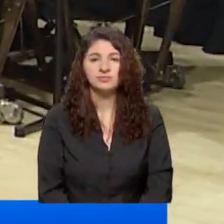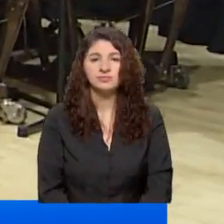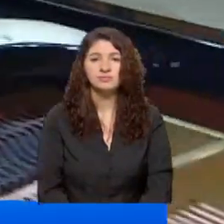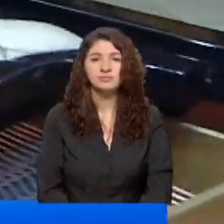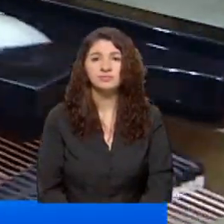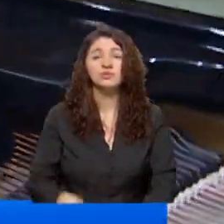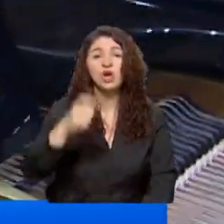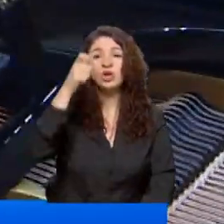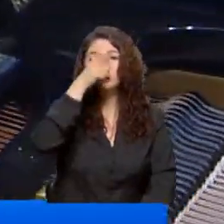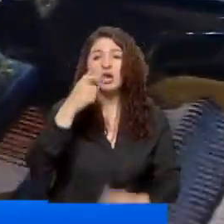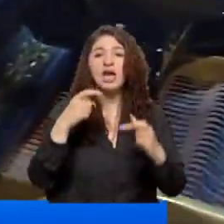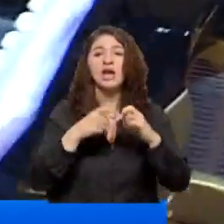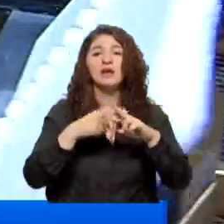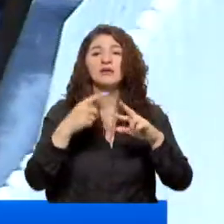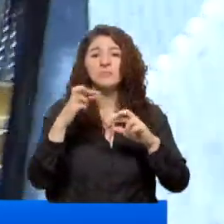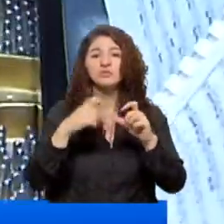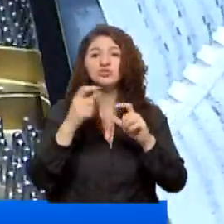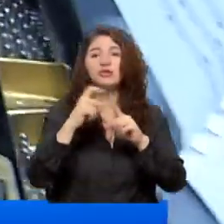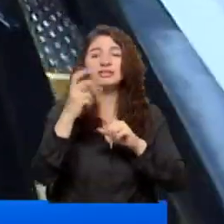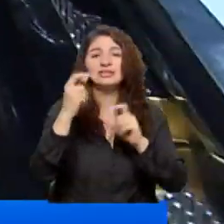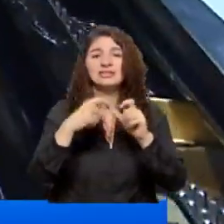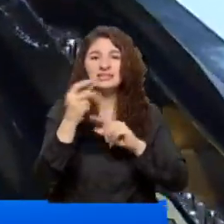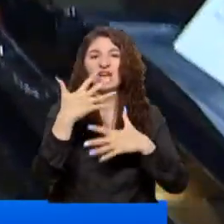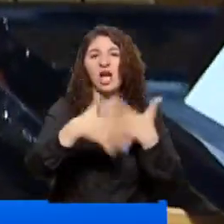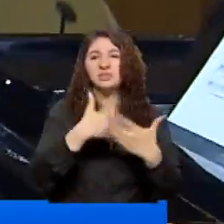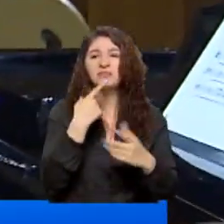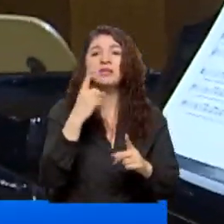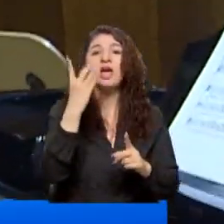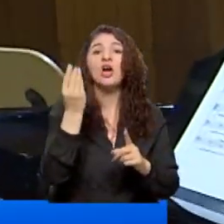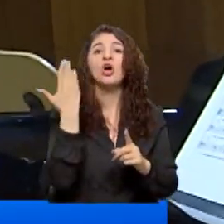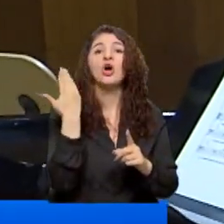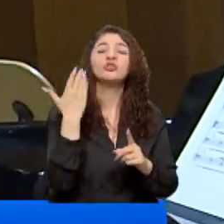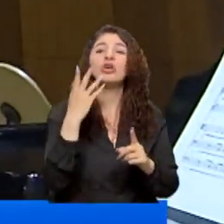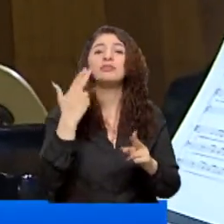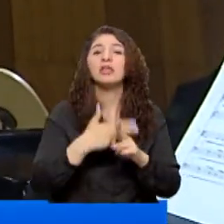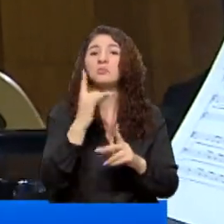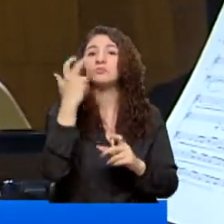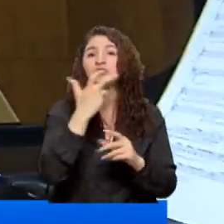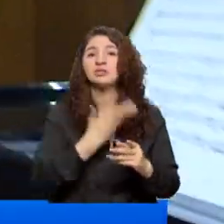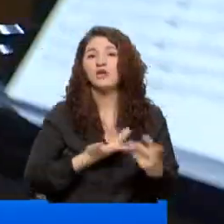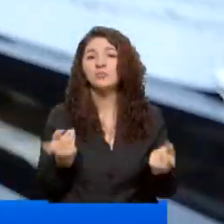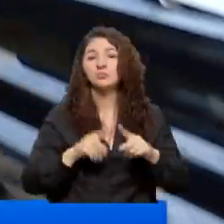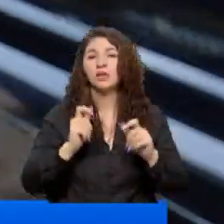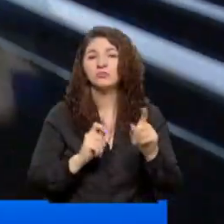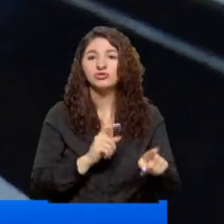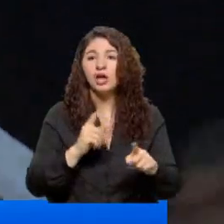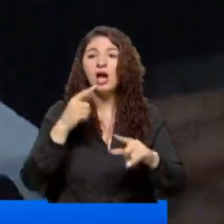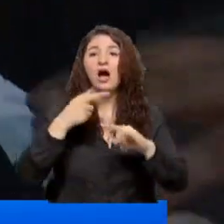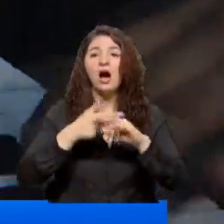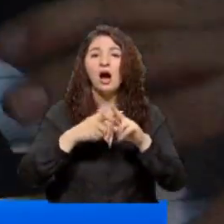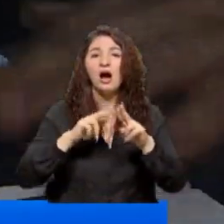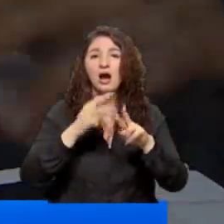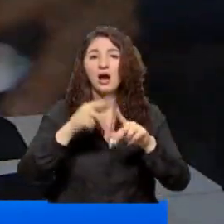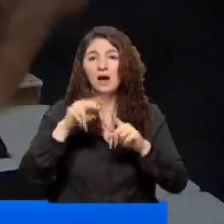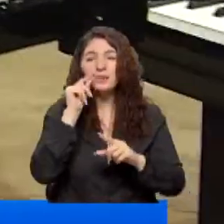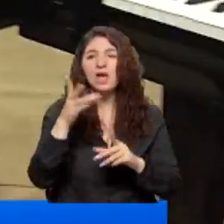bu tür prob solisti isimli dinletide Türk Sanat Müziği daha önce hiç denenmemiş olan bir yöntemle müzikseverlerle buluşacak Hakan